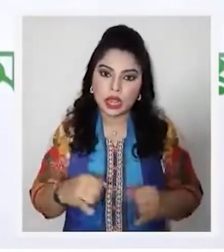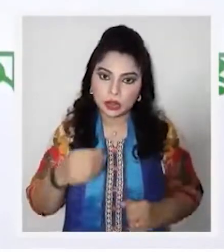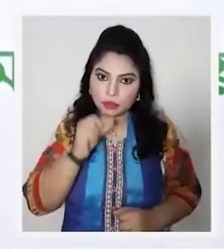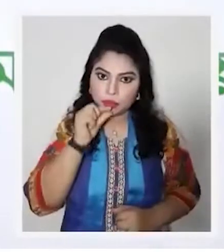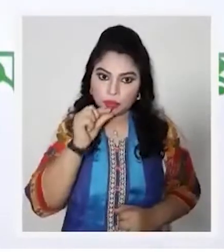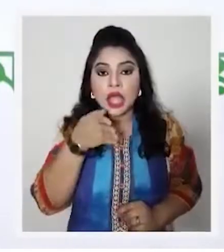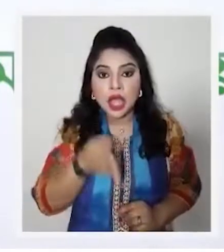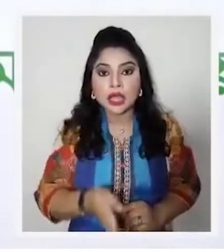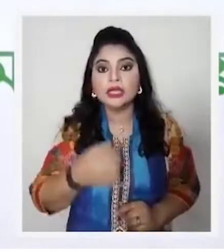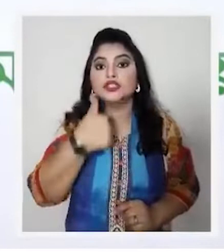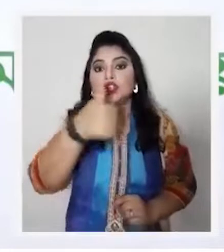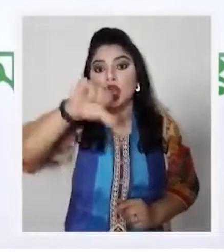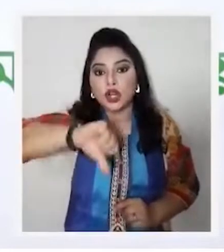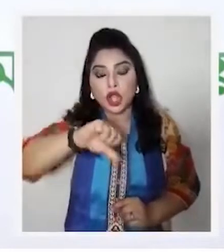30 জ্যৈষ্ঠ 1427।